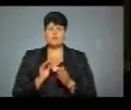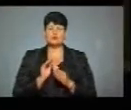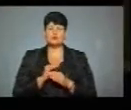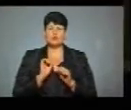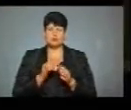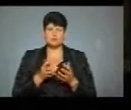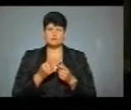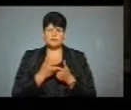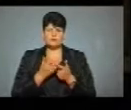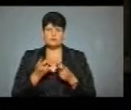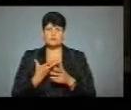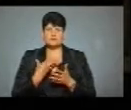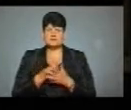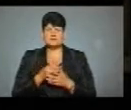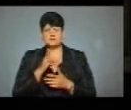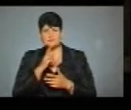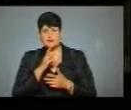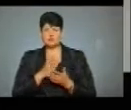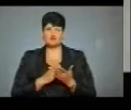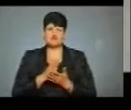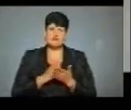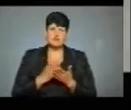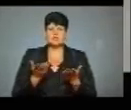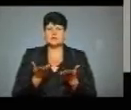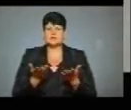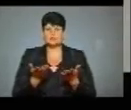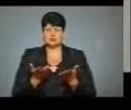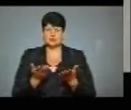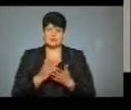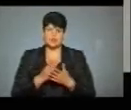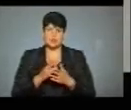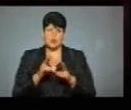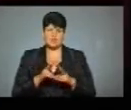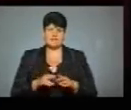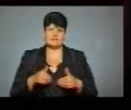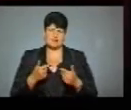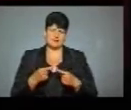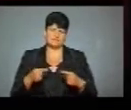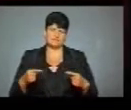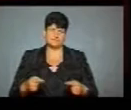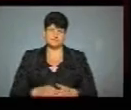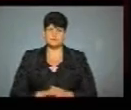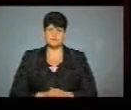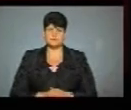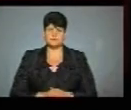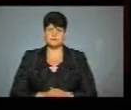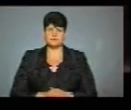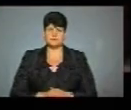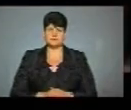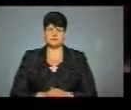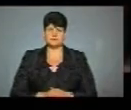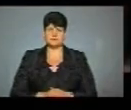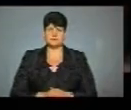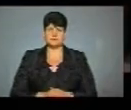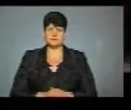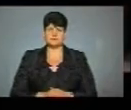отримати інформацію про свій заробіток, страховий стаж, про те, на якому етапі розгляду перебувають звернення тощо. Андрій Стасюк, Тетяна Рева, Дмитро Давиденко,